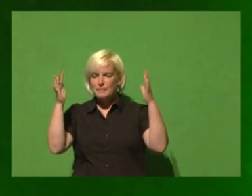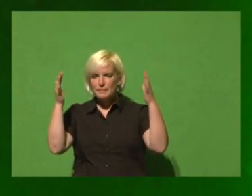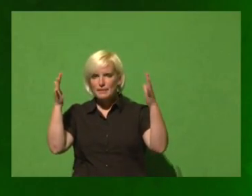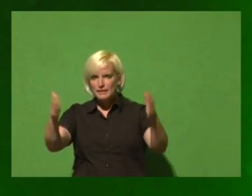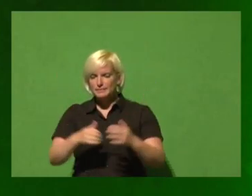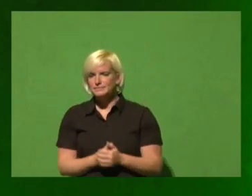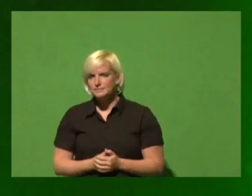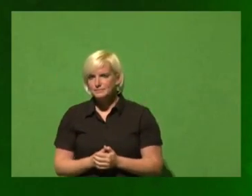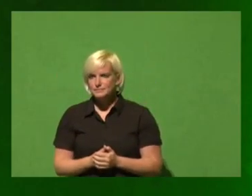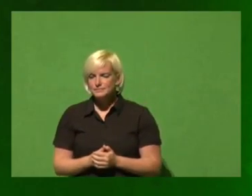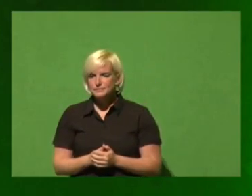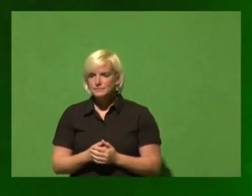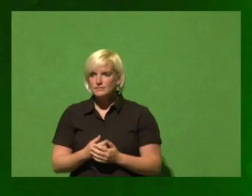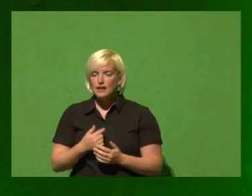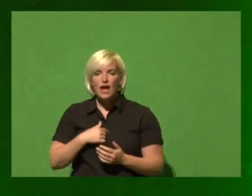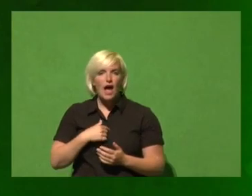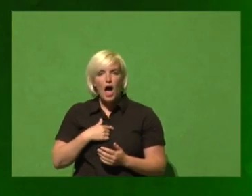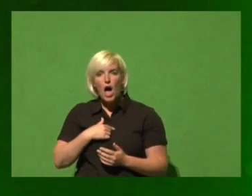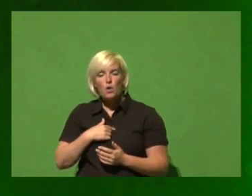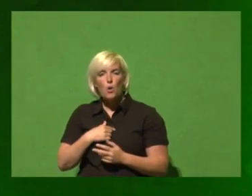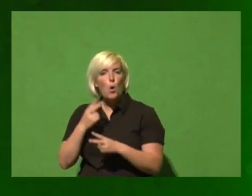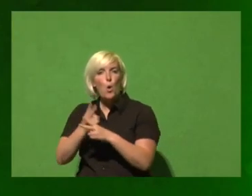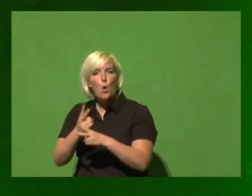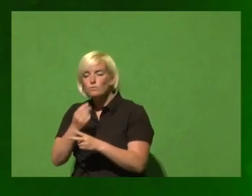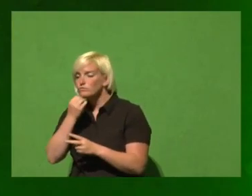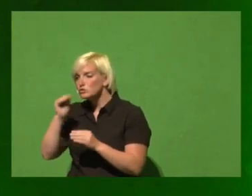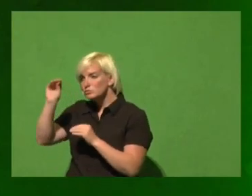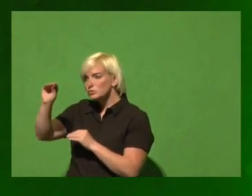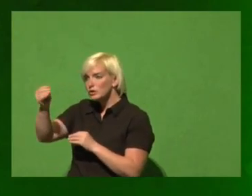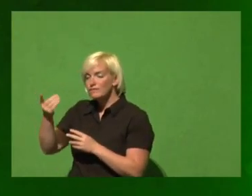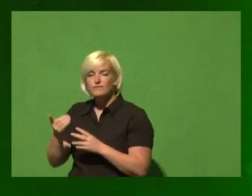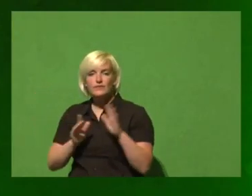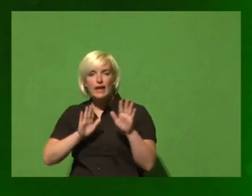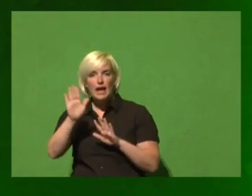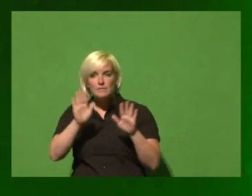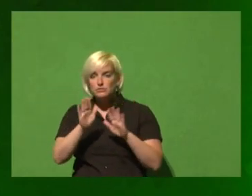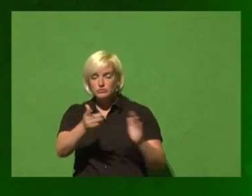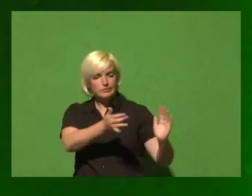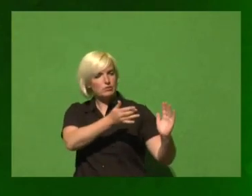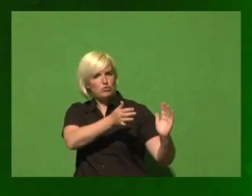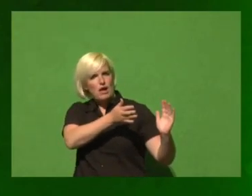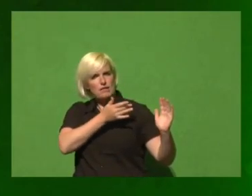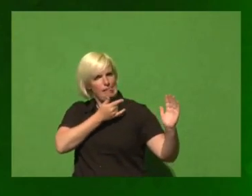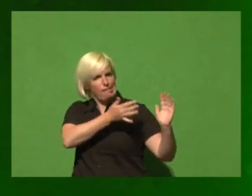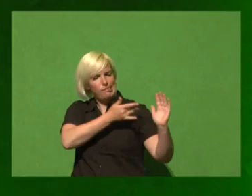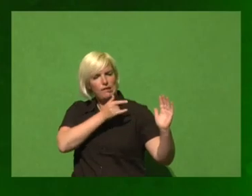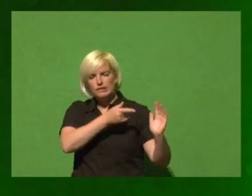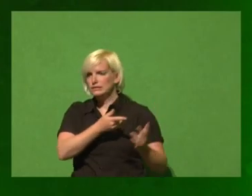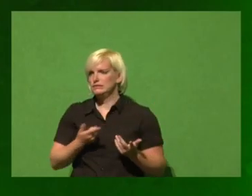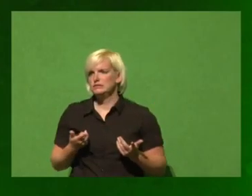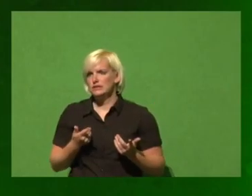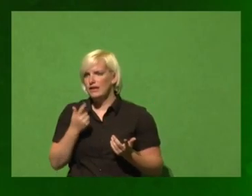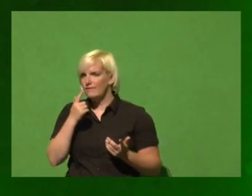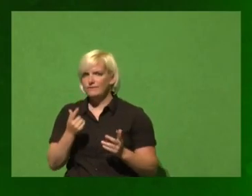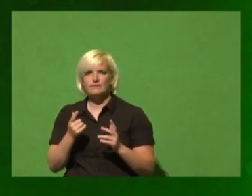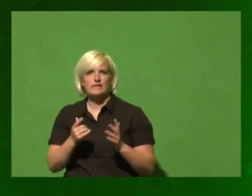Und ich will das auch an den Vatikan sagen, der gesagt hat, die Abstimmung in Irland sei nicht nur eine